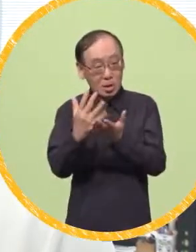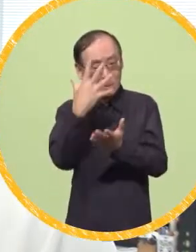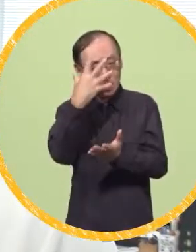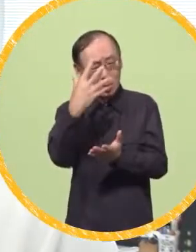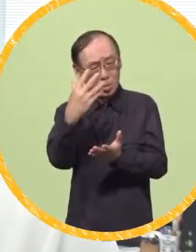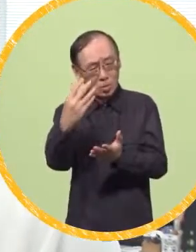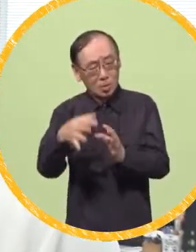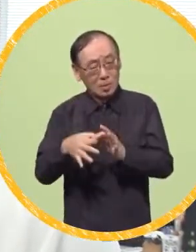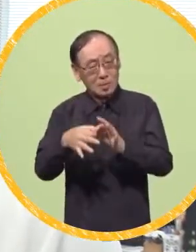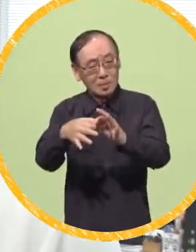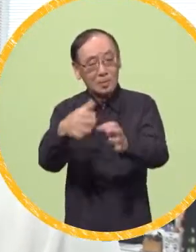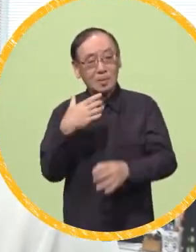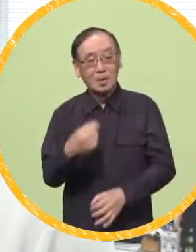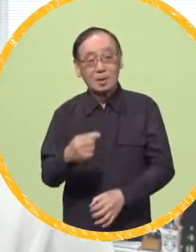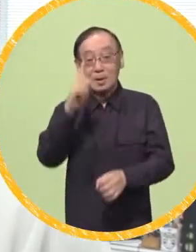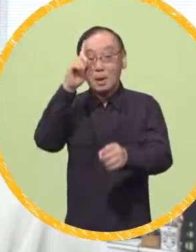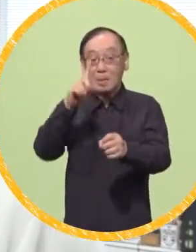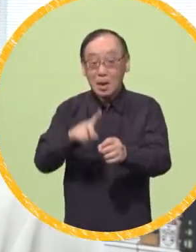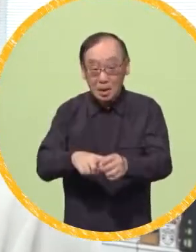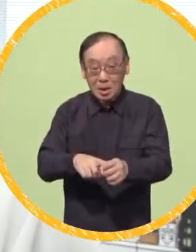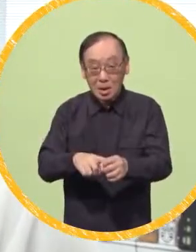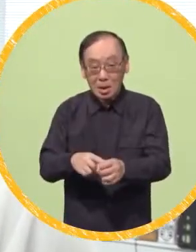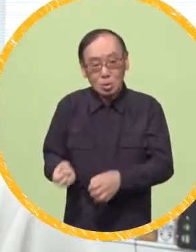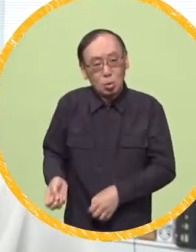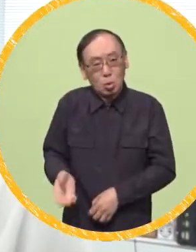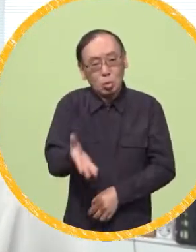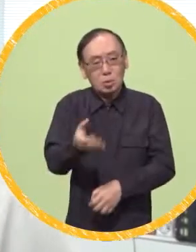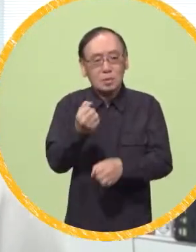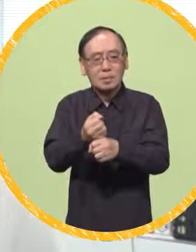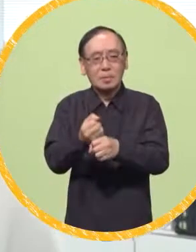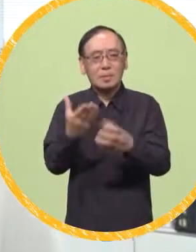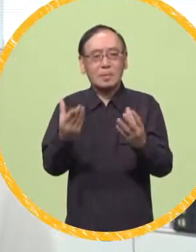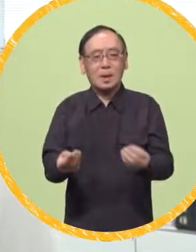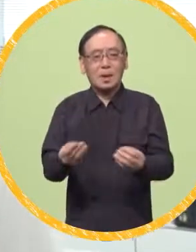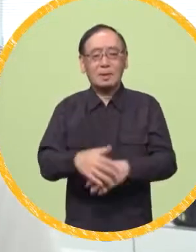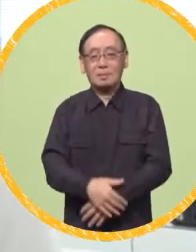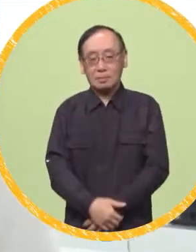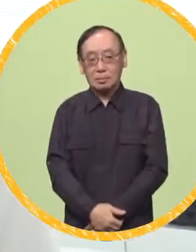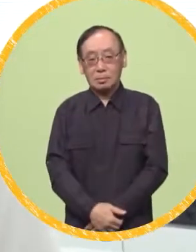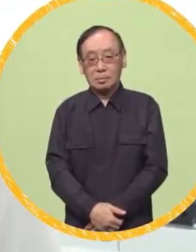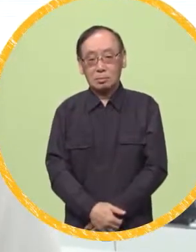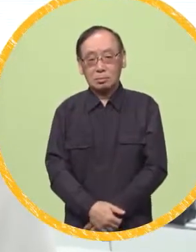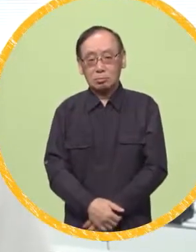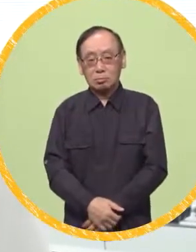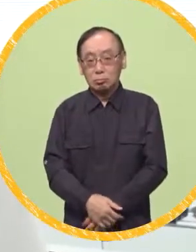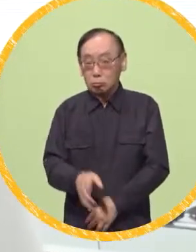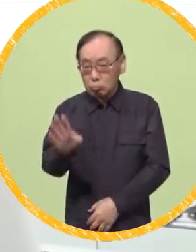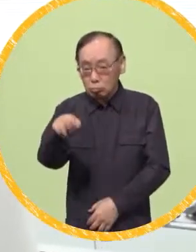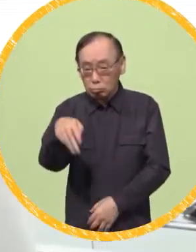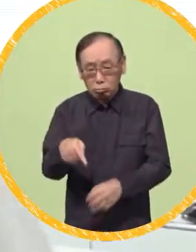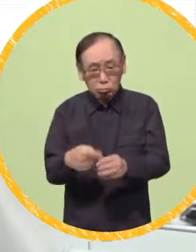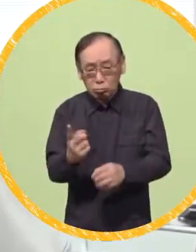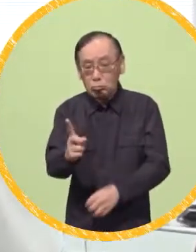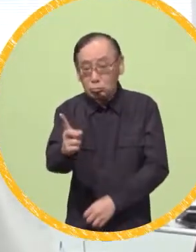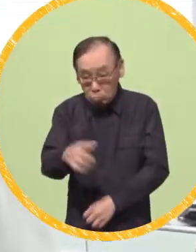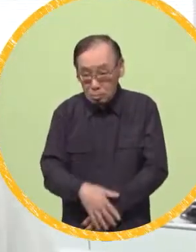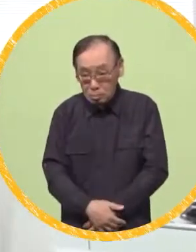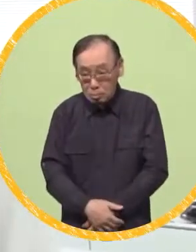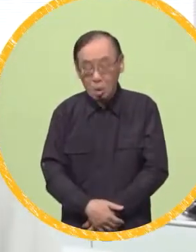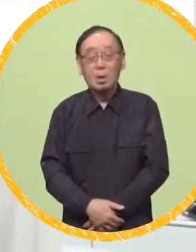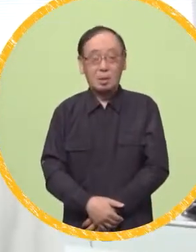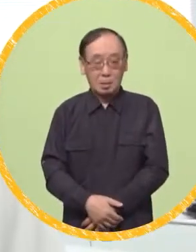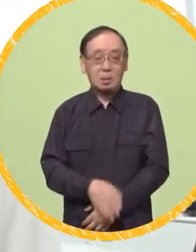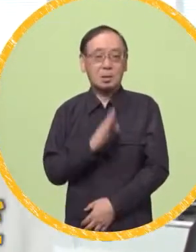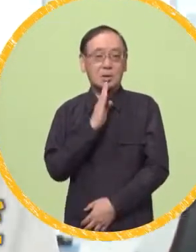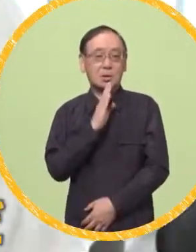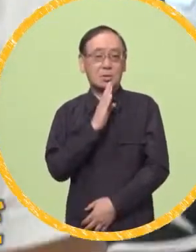を伝えたいと思いましてセーリングすごろくを作成させていただきましたと破るきっかけとは実はですね